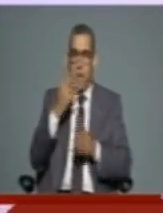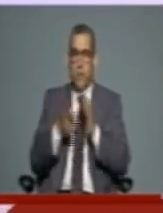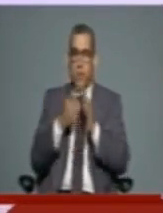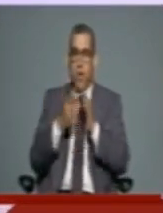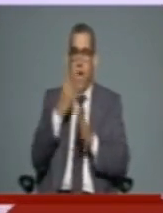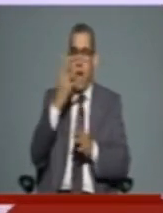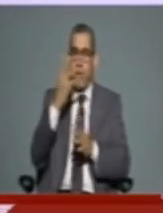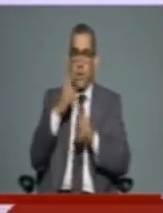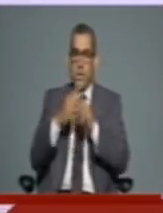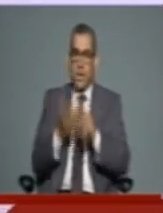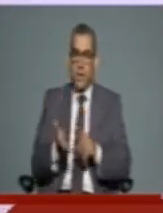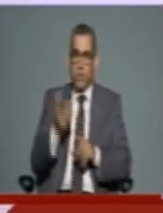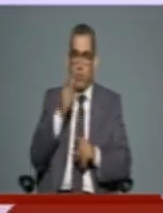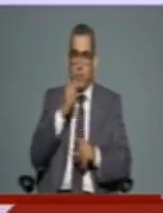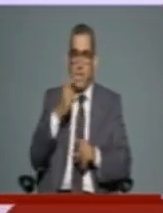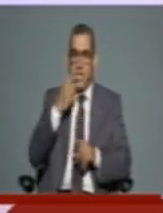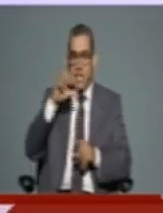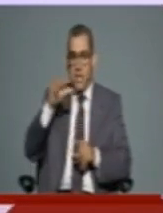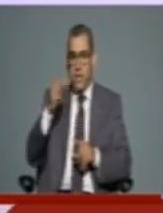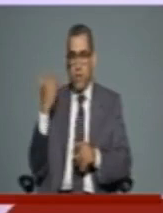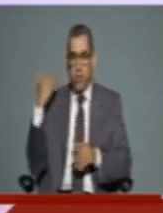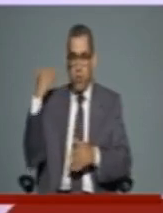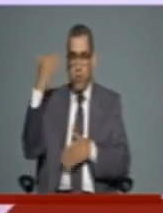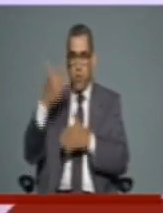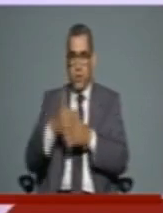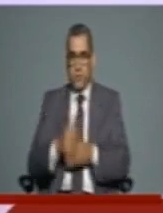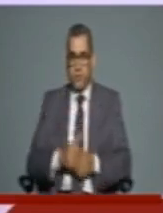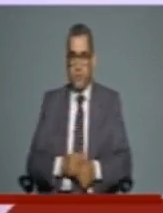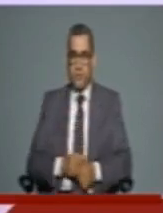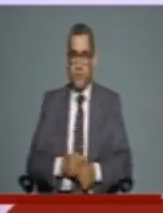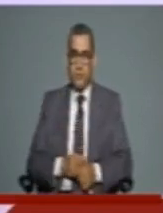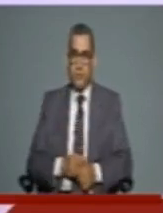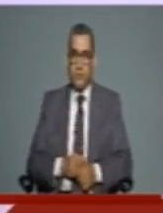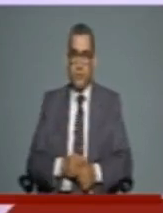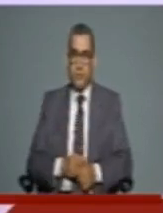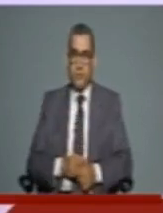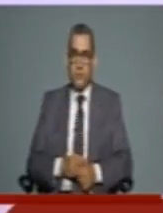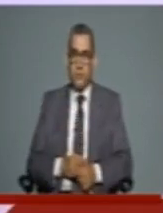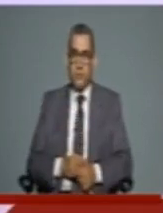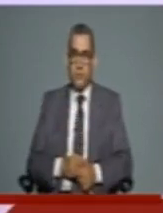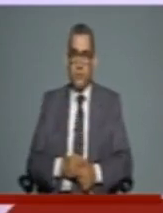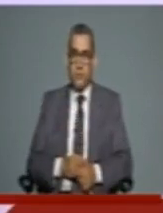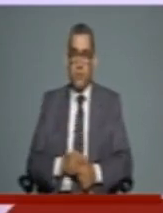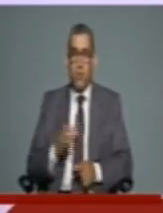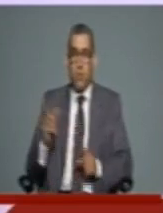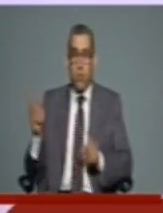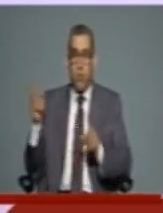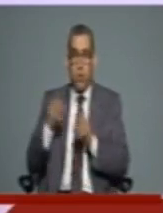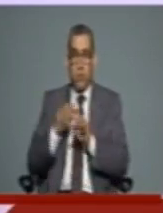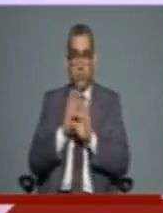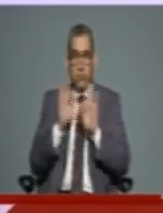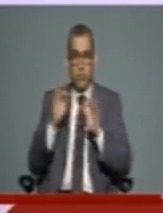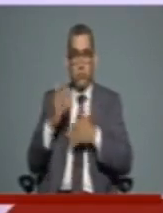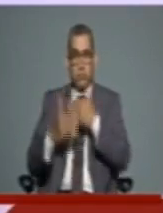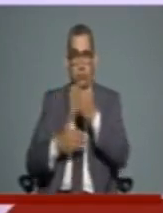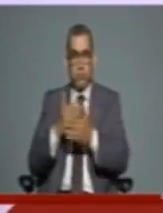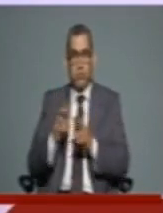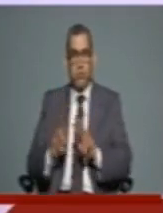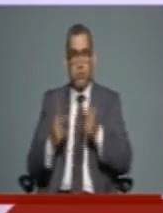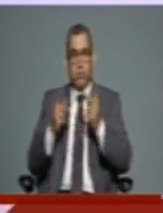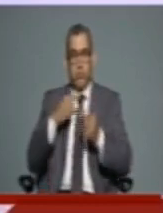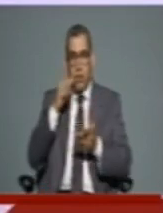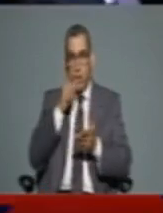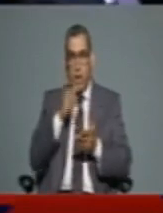خلال 9 أعوام السابقة. كل ذلك حدث، ولكن أريد أن أقول